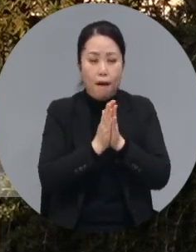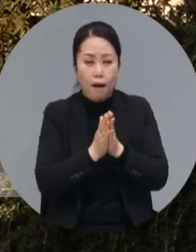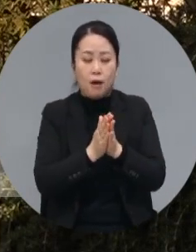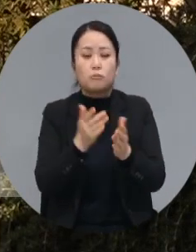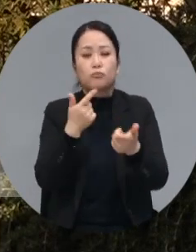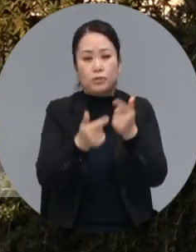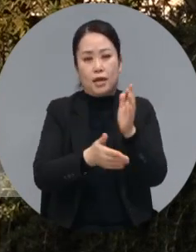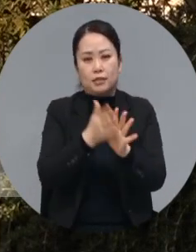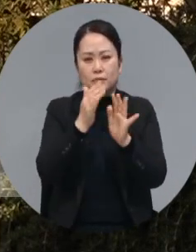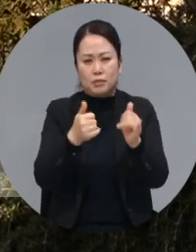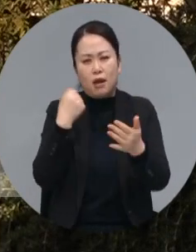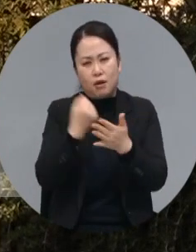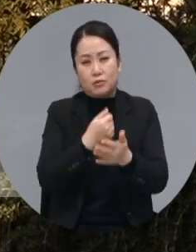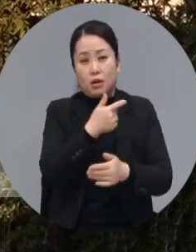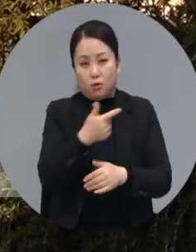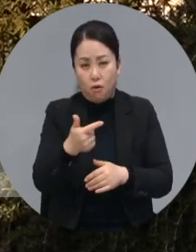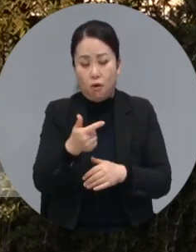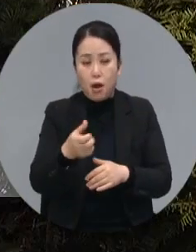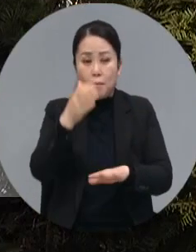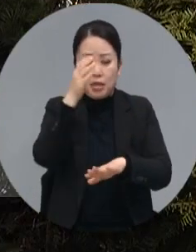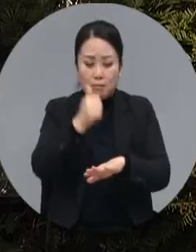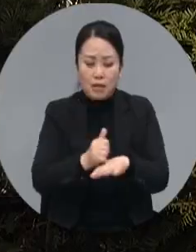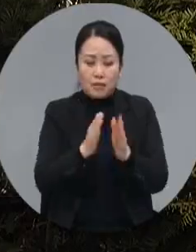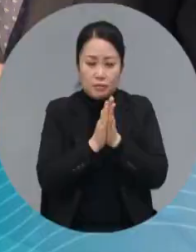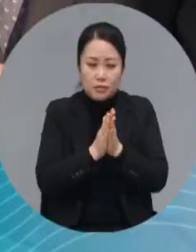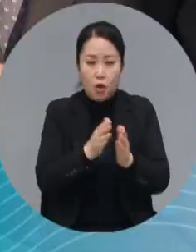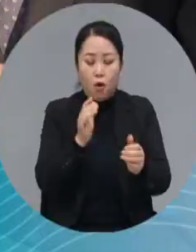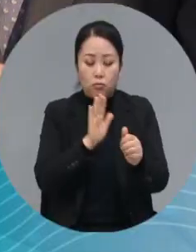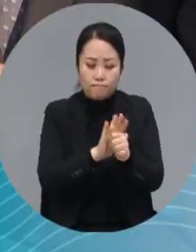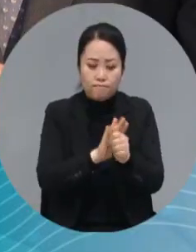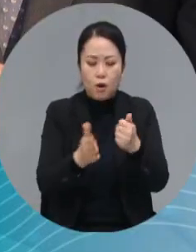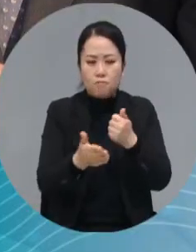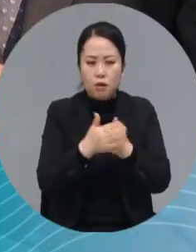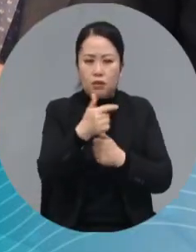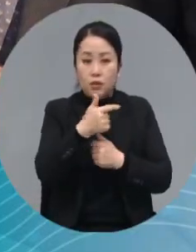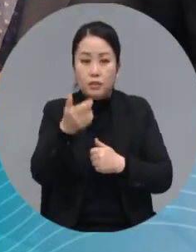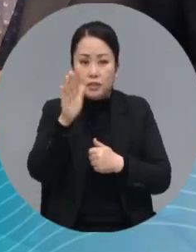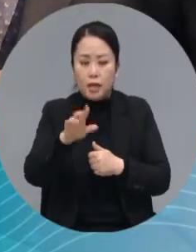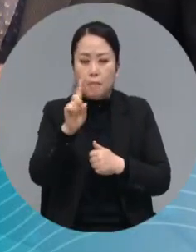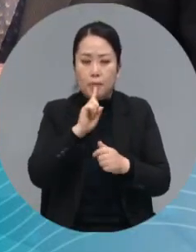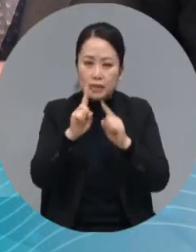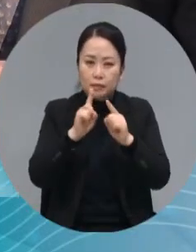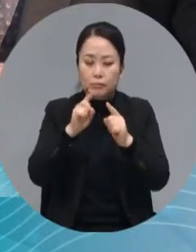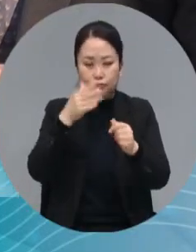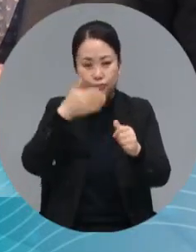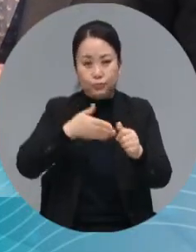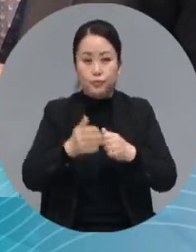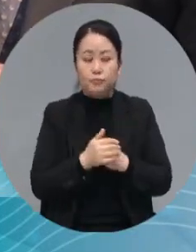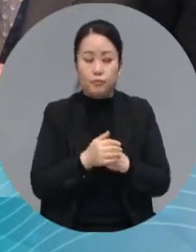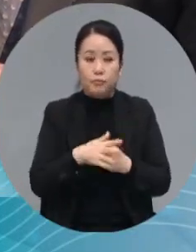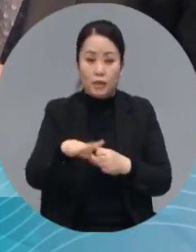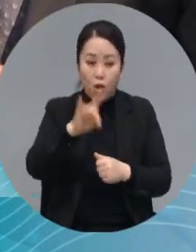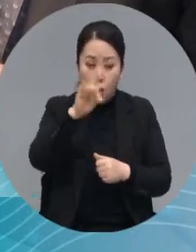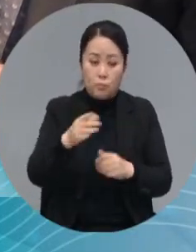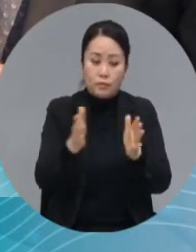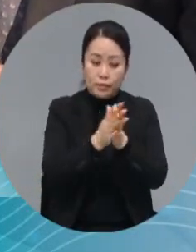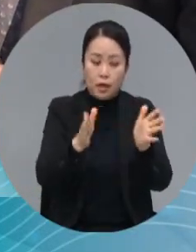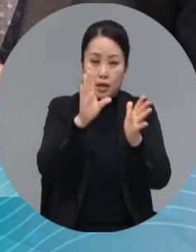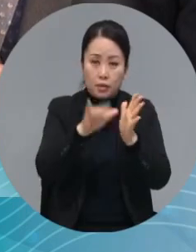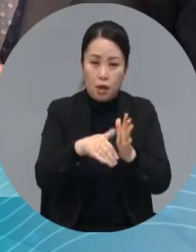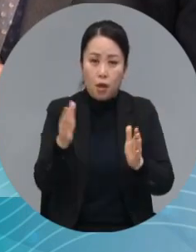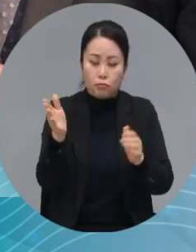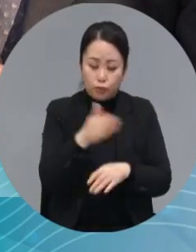큽니다. 마지막까지 응원 많이 해주셨는데 한 말씀 해주시면요. 처음 시작할 단계부터 시민 여러분들의